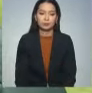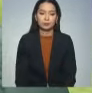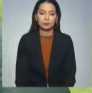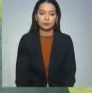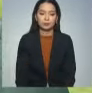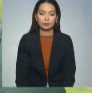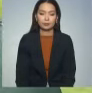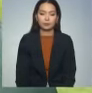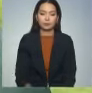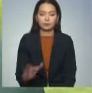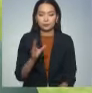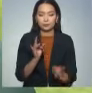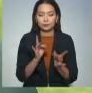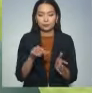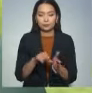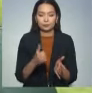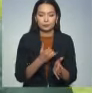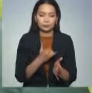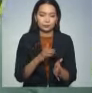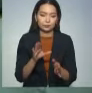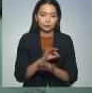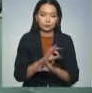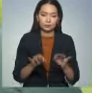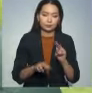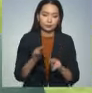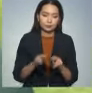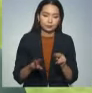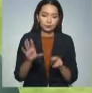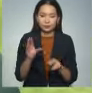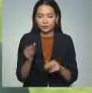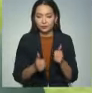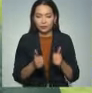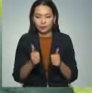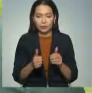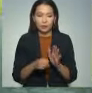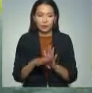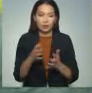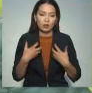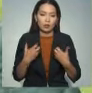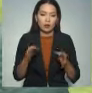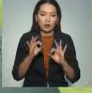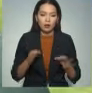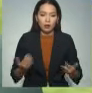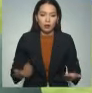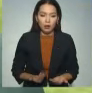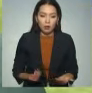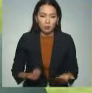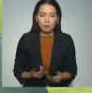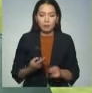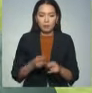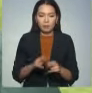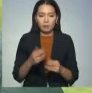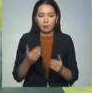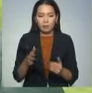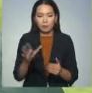Это отличное мероприятие. У нас отличное настроение. Плюс тренировки помогают вести здоровый образ жизни. Как говорится, в